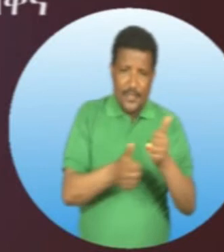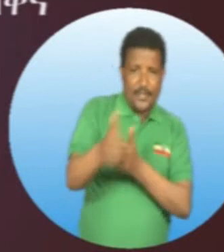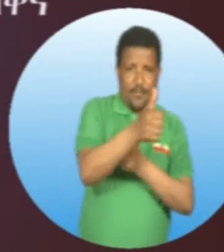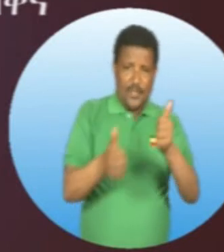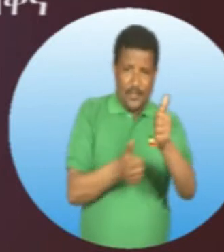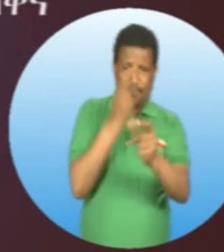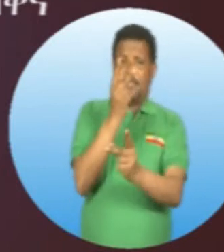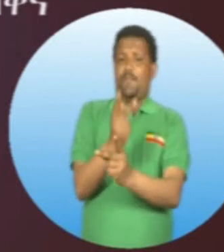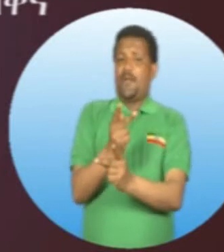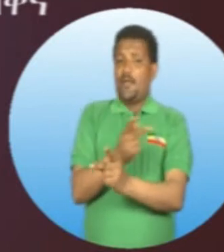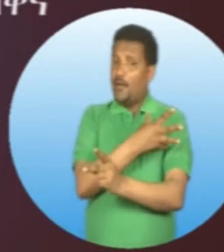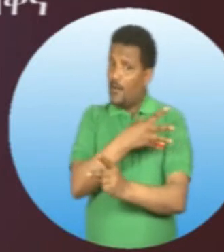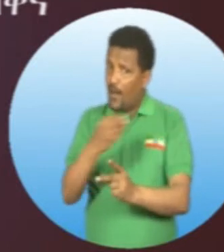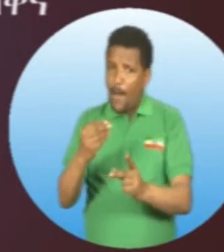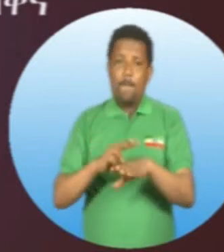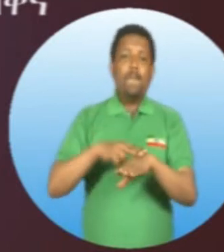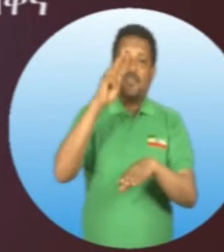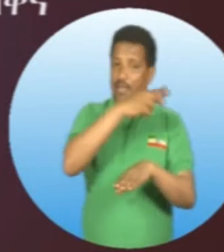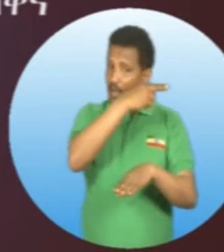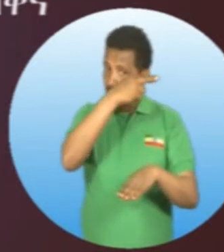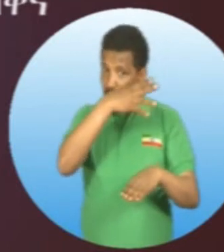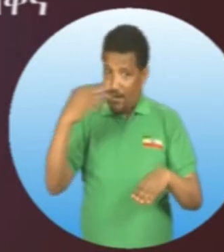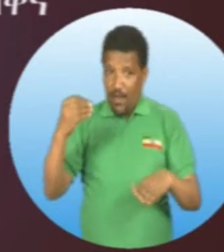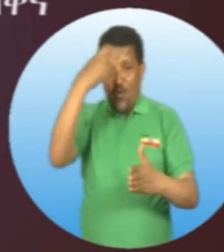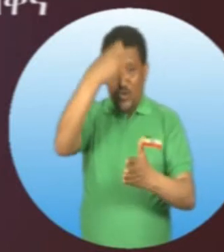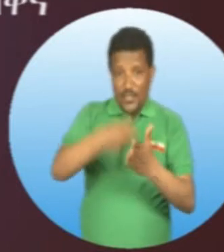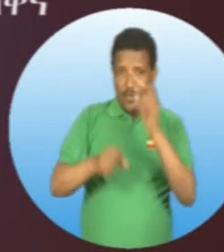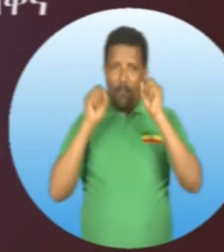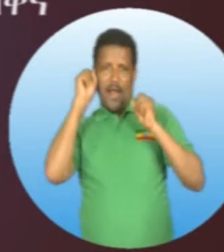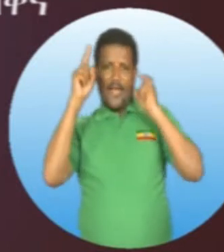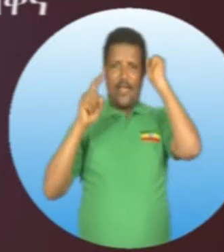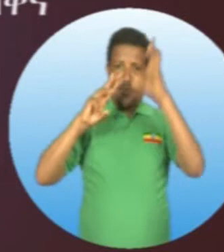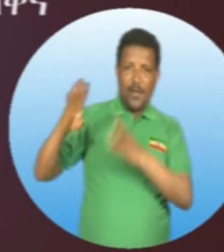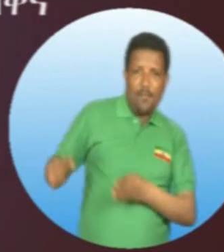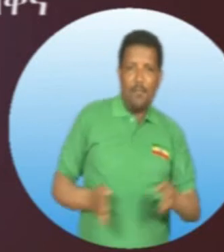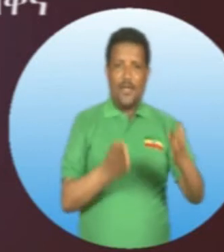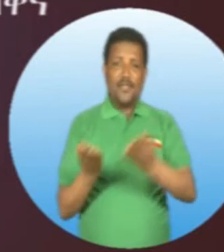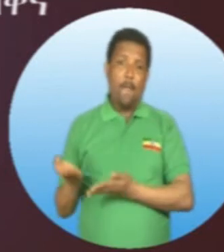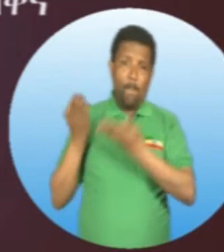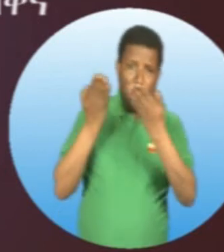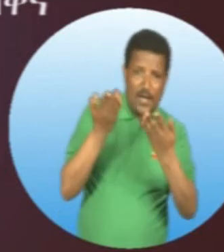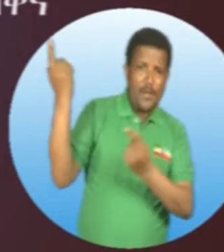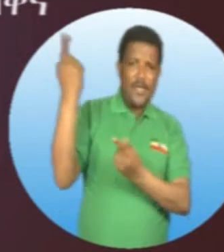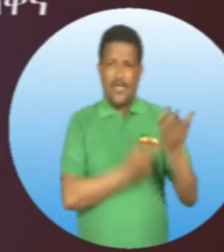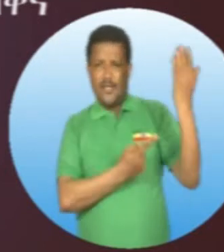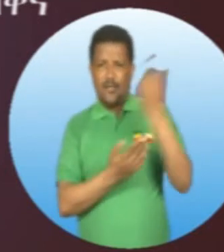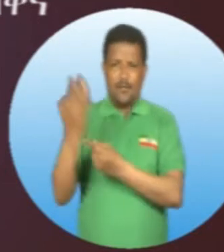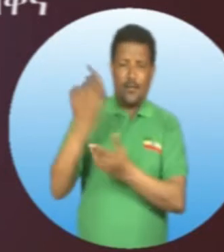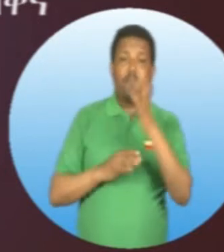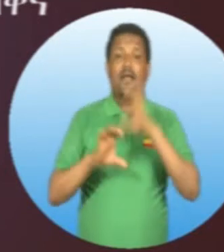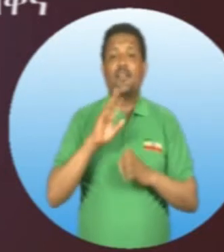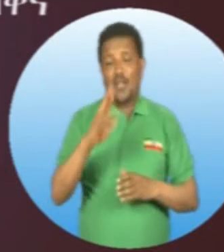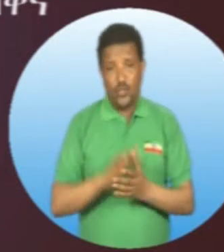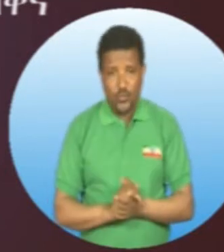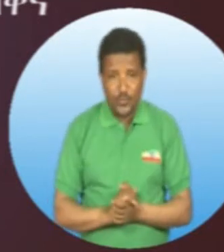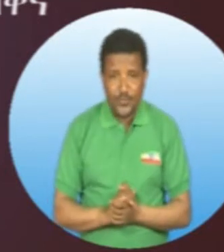የድርጊት ቅደም ተከተልን በጠበቀና መንስኤና ውጤትን ባገናዘበ መልኩ ማቅረብ ክርክር